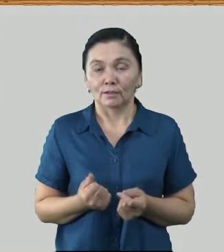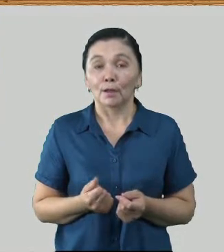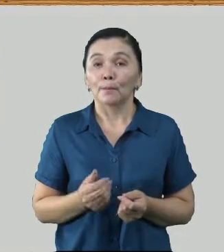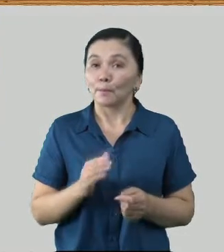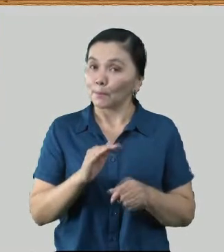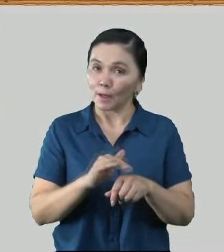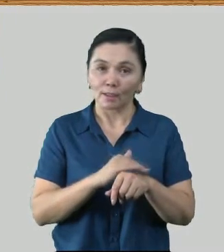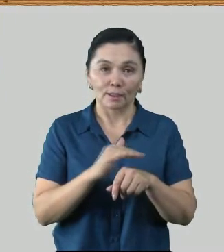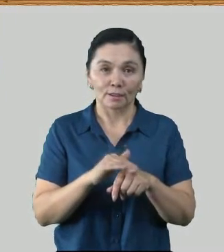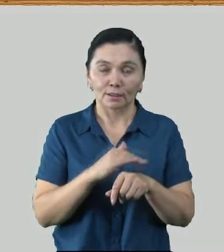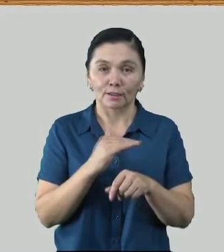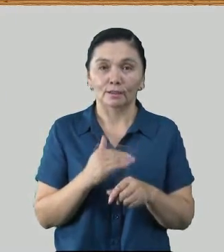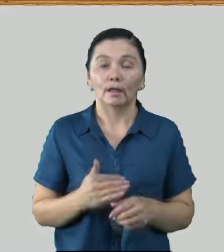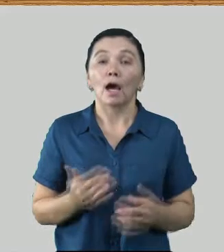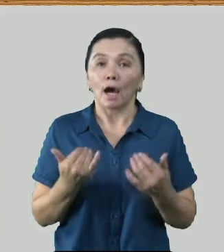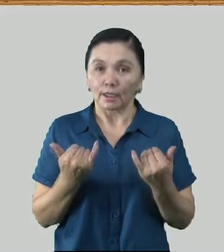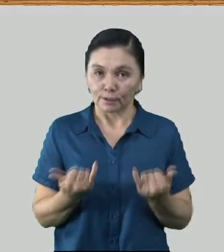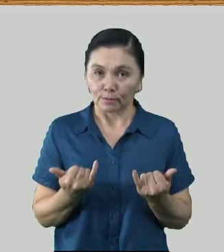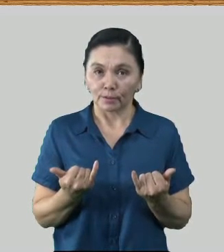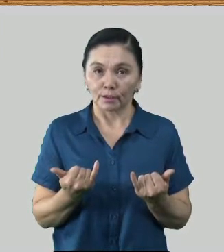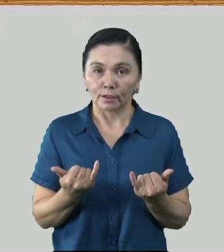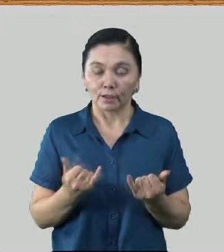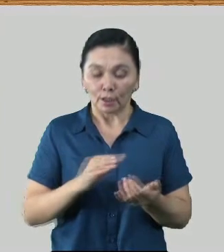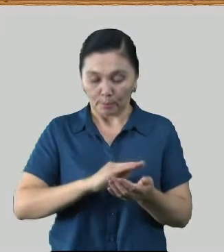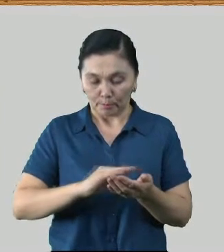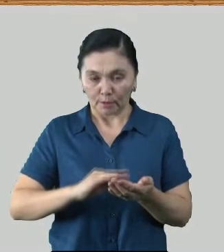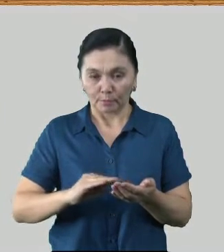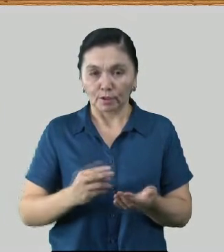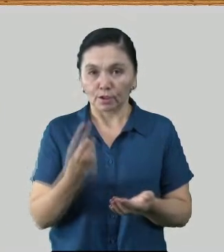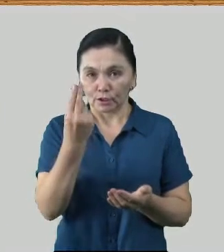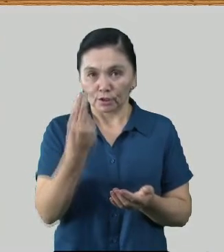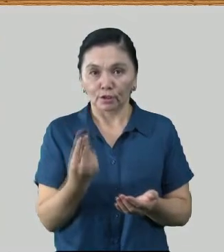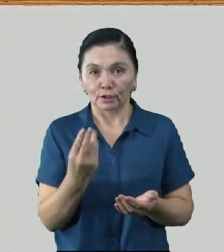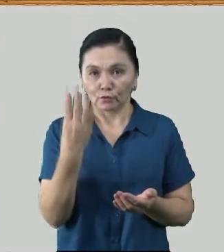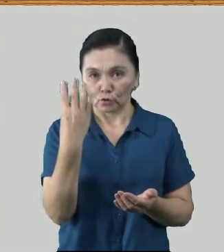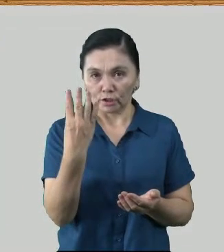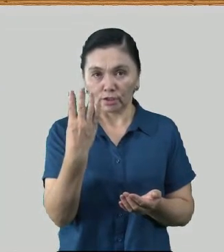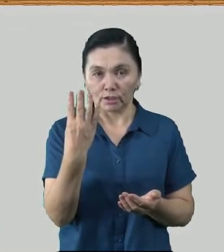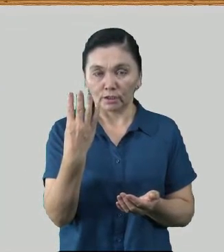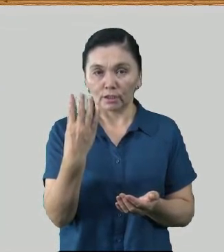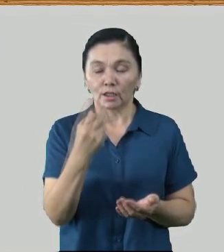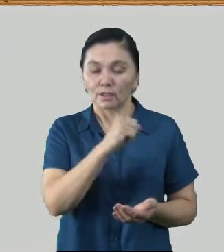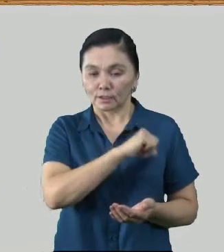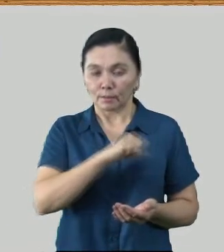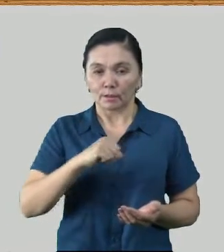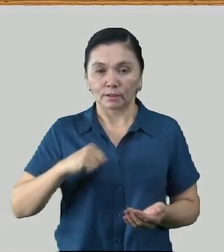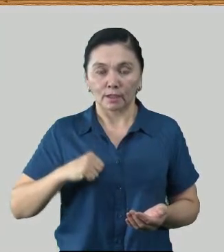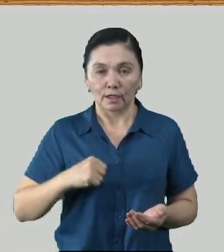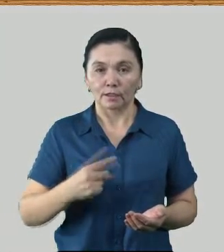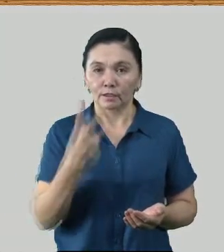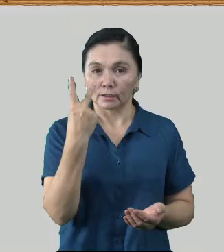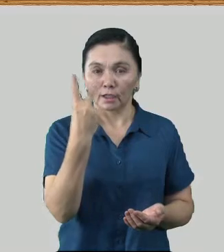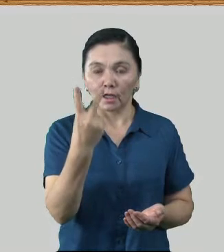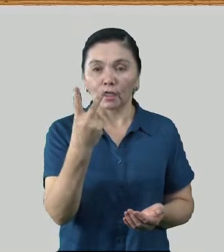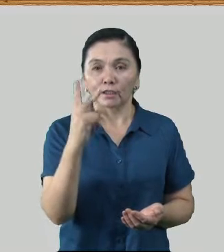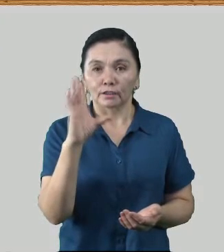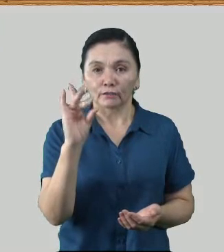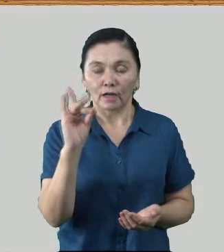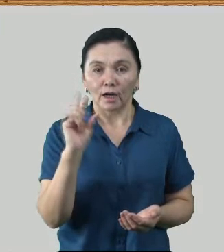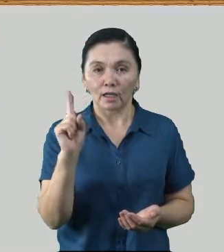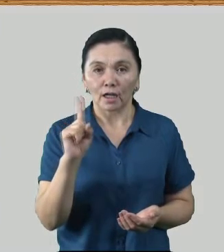Получилось? Молодцы! А теперь пропишите цифру 4 самостоятельно